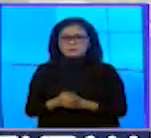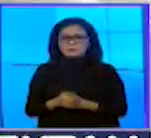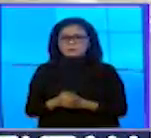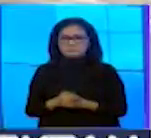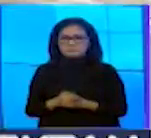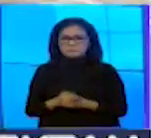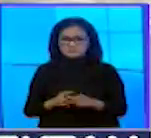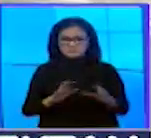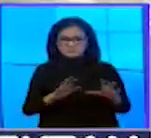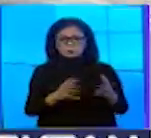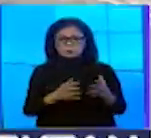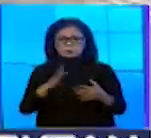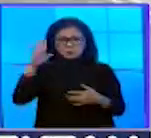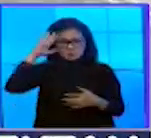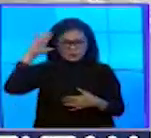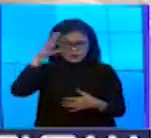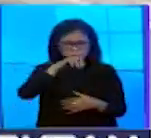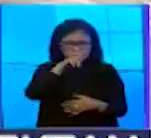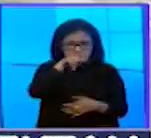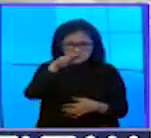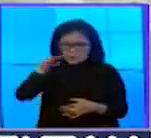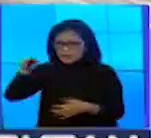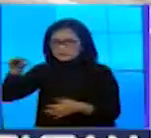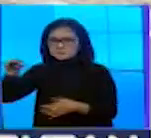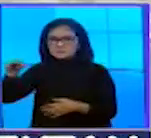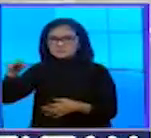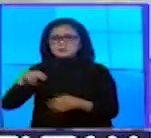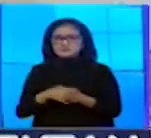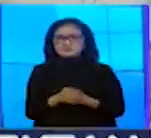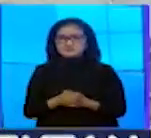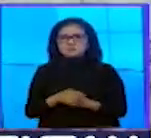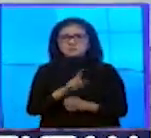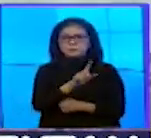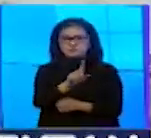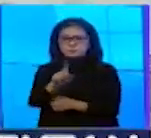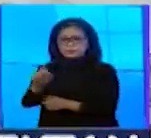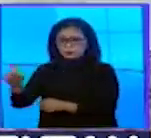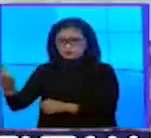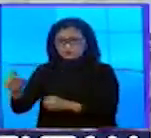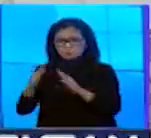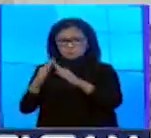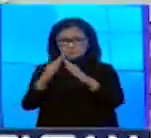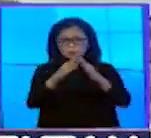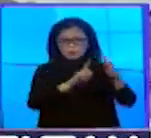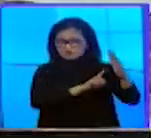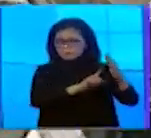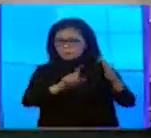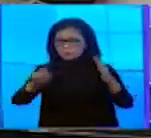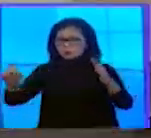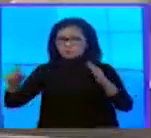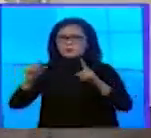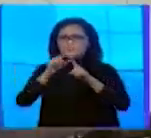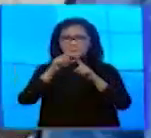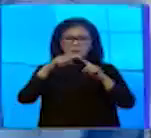terpapar COVID-19, petugas juga melakukan penyemprotan disinfektan di permukiman penduduk. PPKM skala mikro di kawasan ini